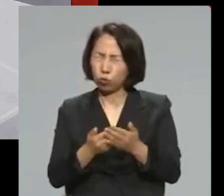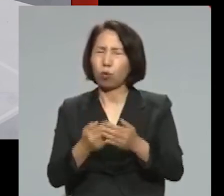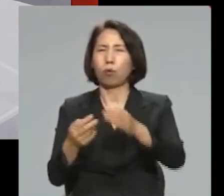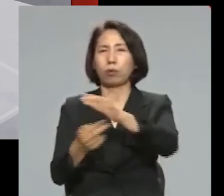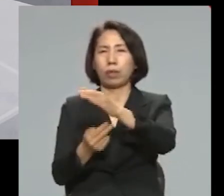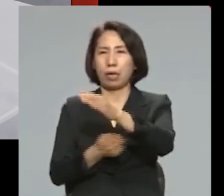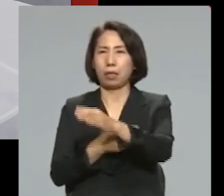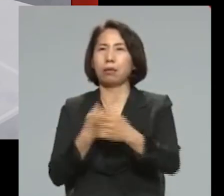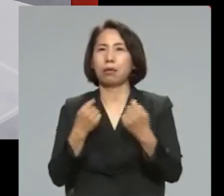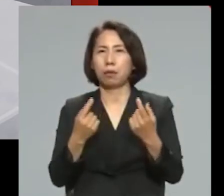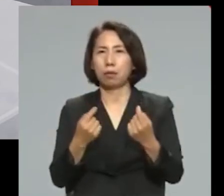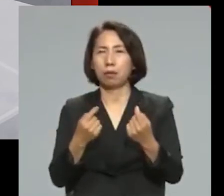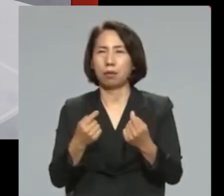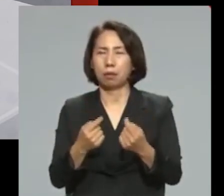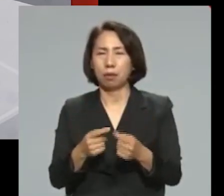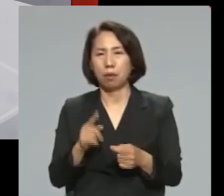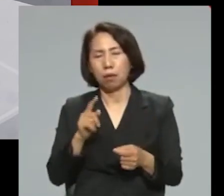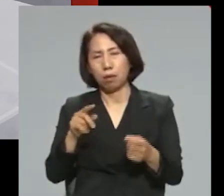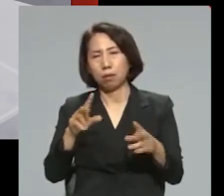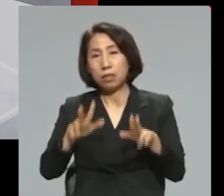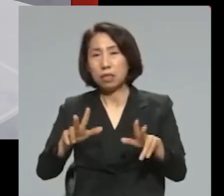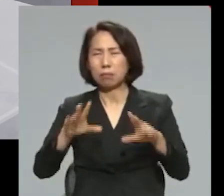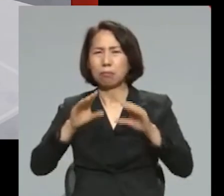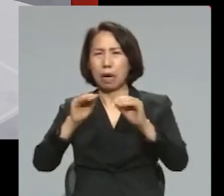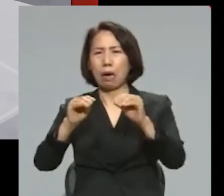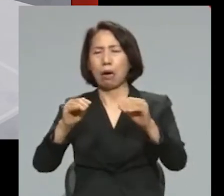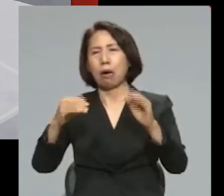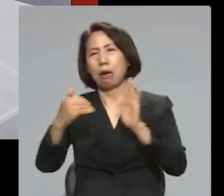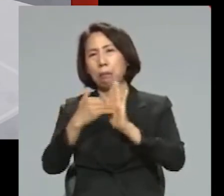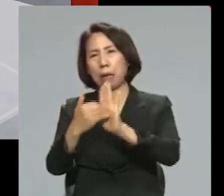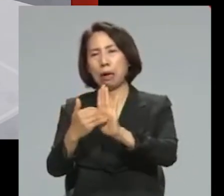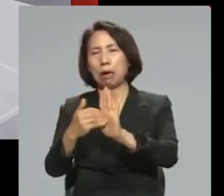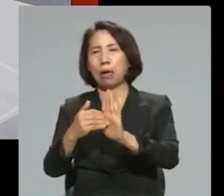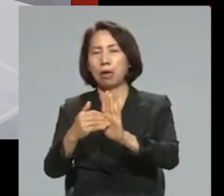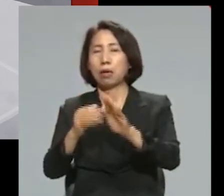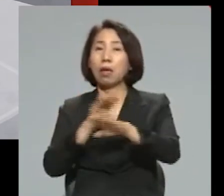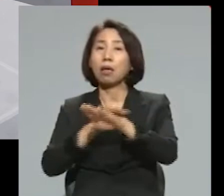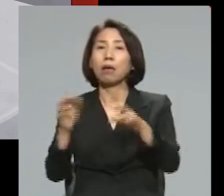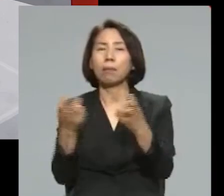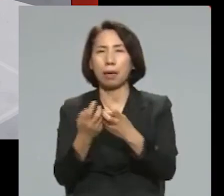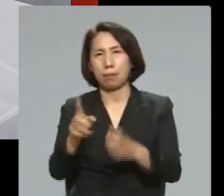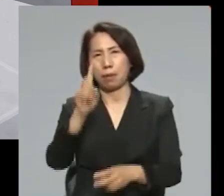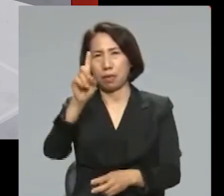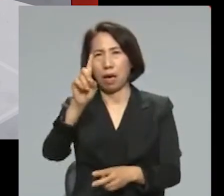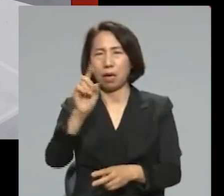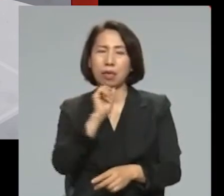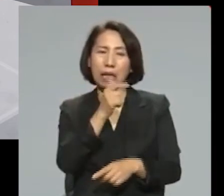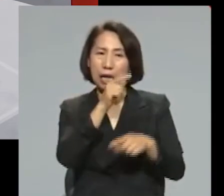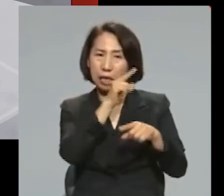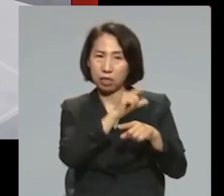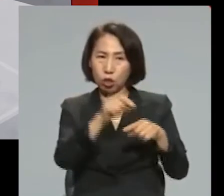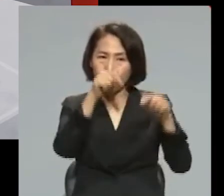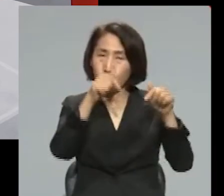다리입니다. 불통의 다리인 우곡교의 해결 방안은 하나밖에 없습니다. 달성군의